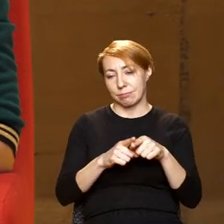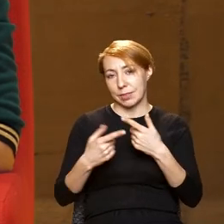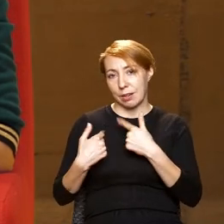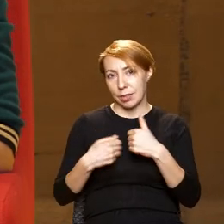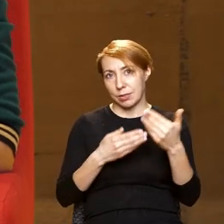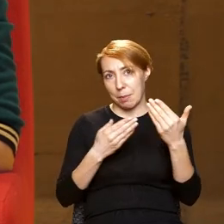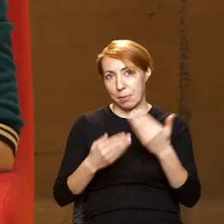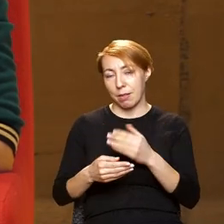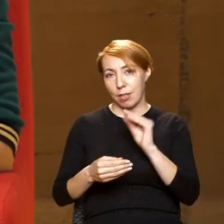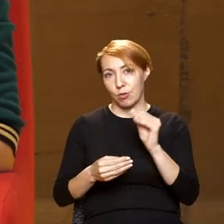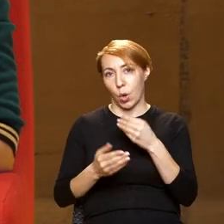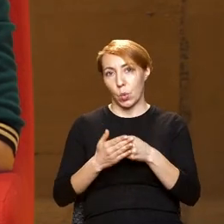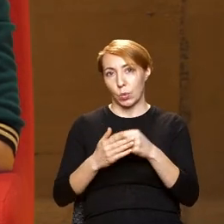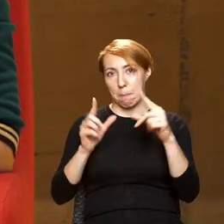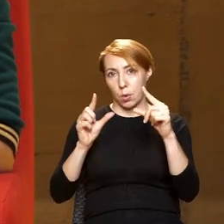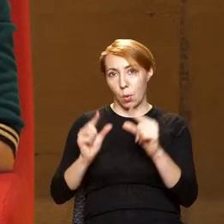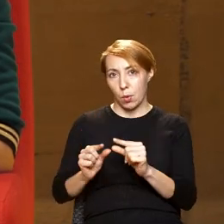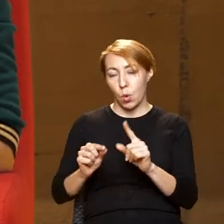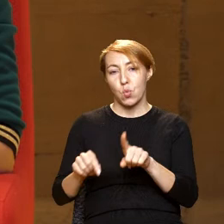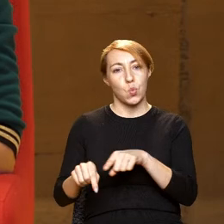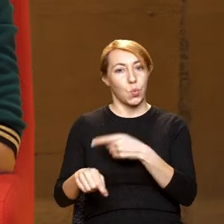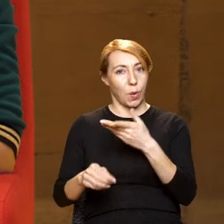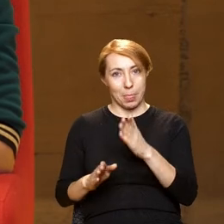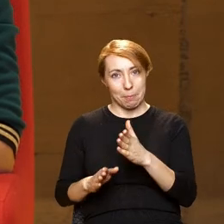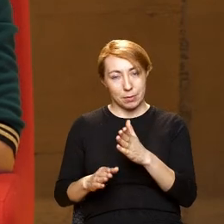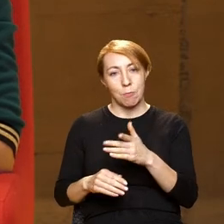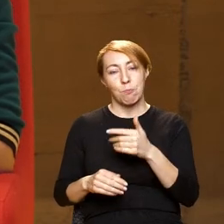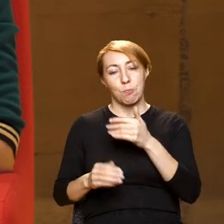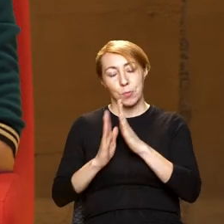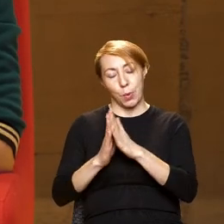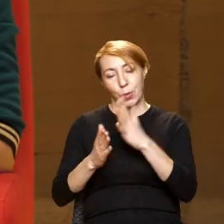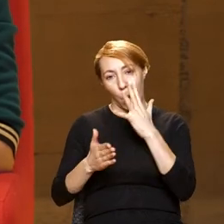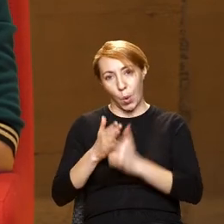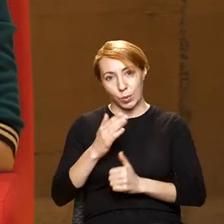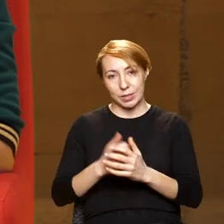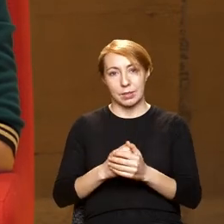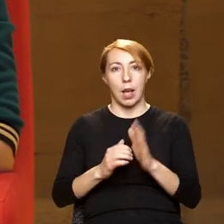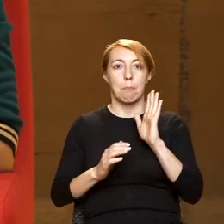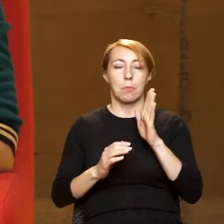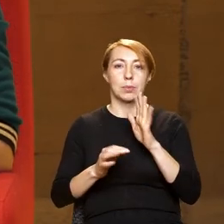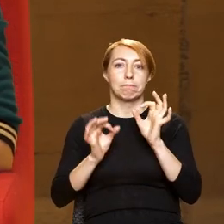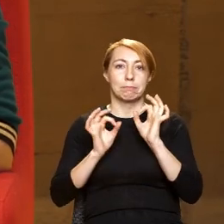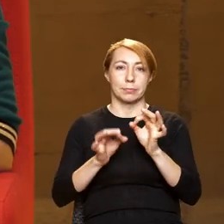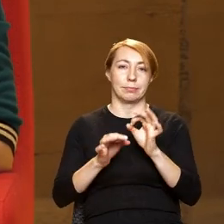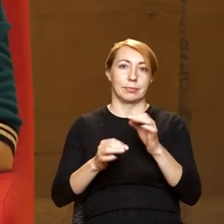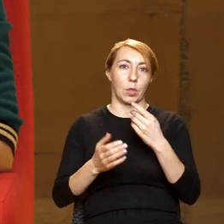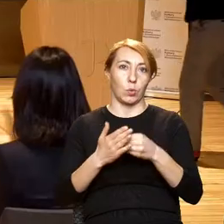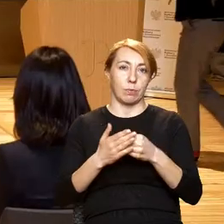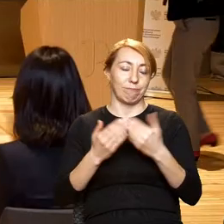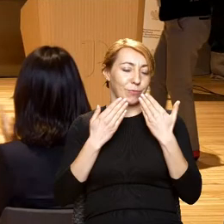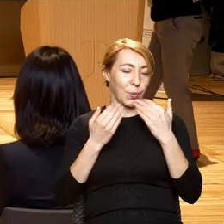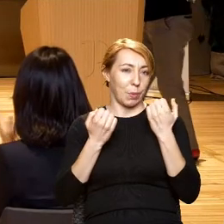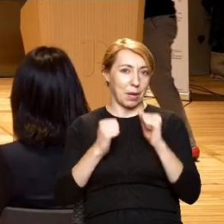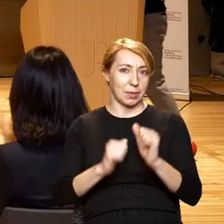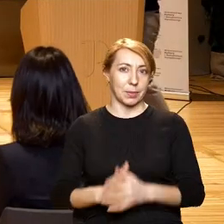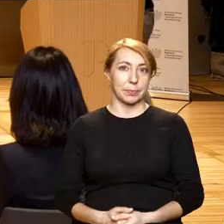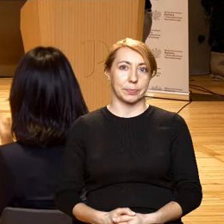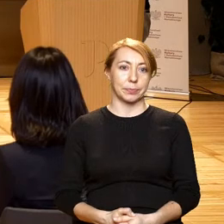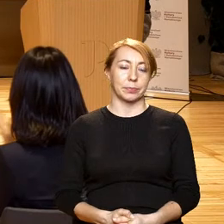Jeszcze jest cena promocyjna. Nie za długo, także proszę korzystać, a później będzie regularnie. Dziękuję bardzo.